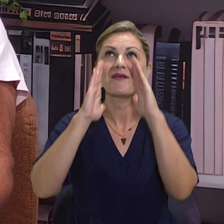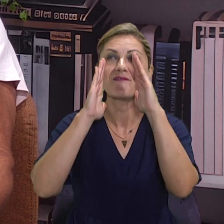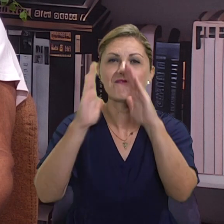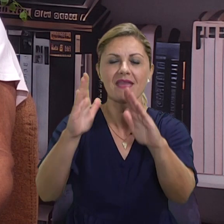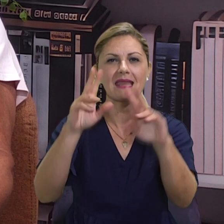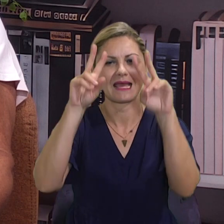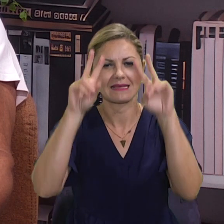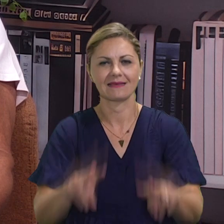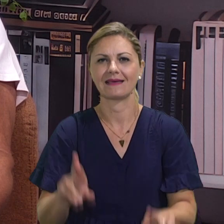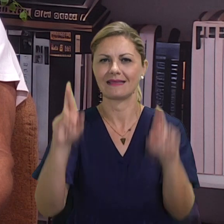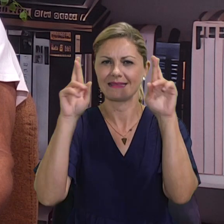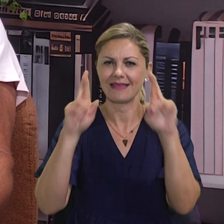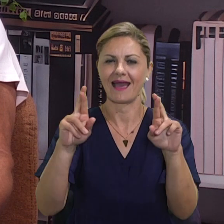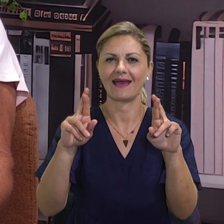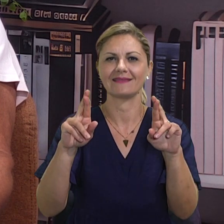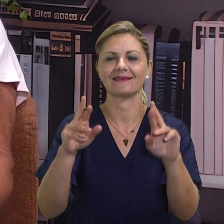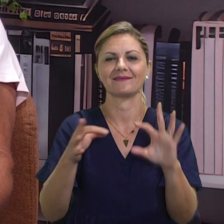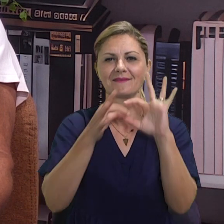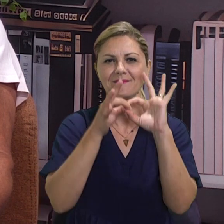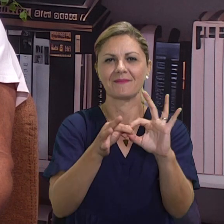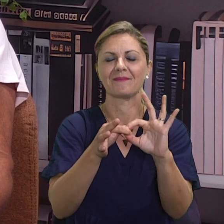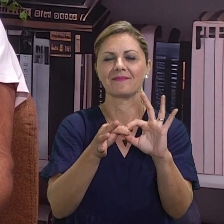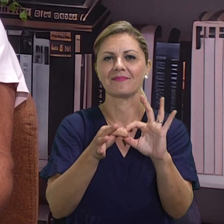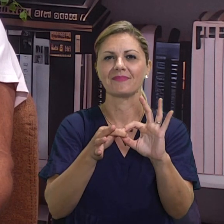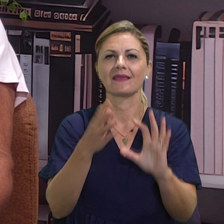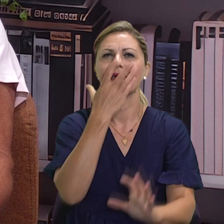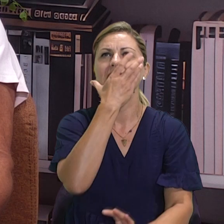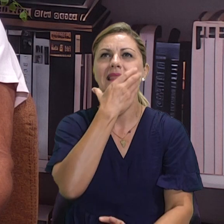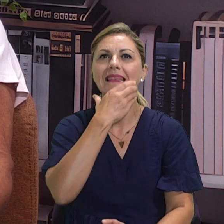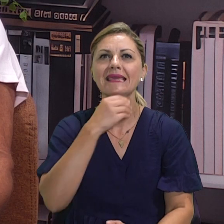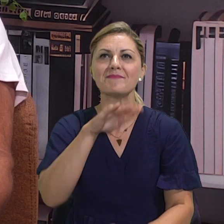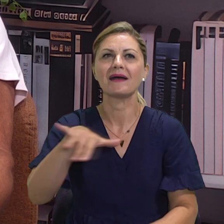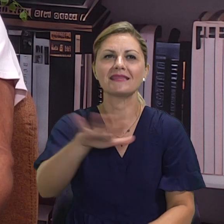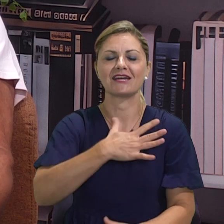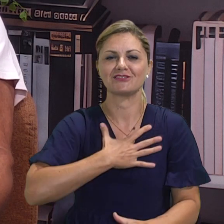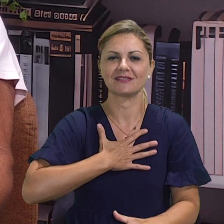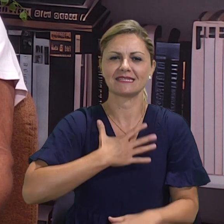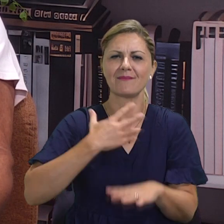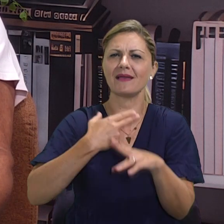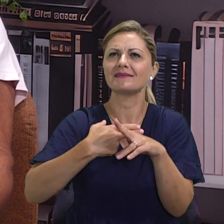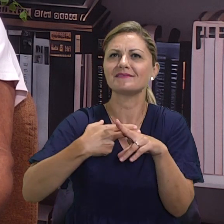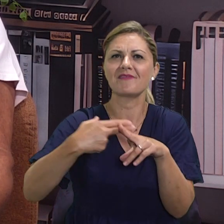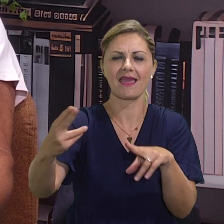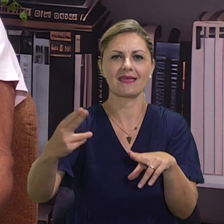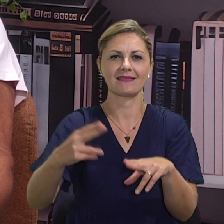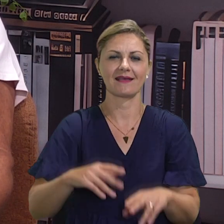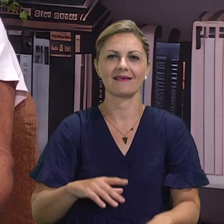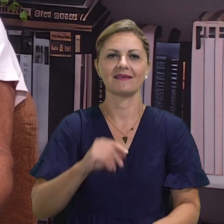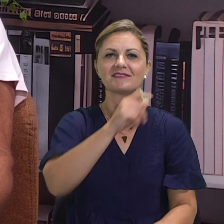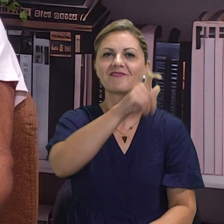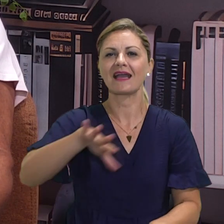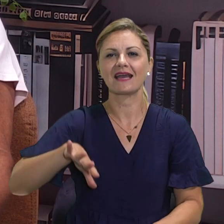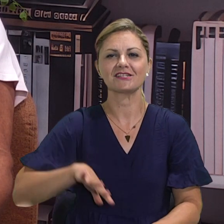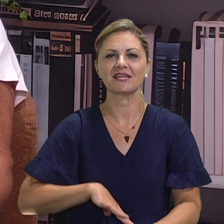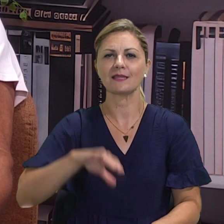voli brata, viras nadon u istini, spalatensis rečeni delmata. Lipa naša zemlja sveta,